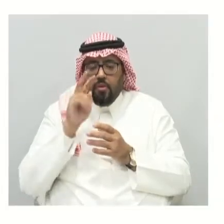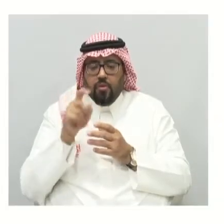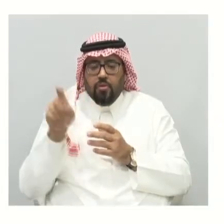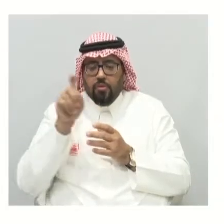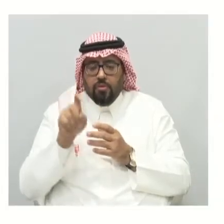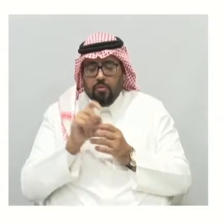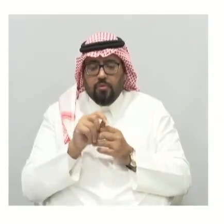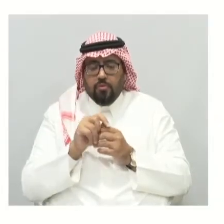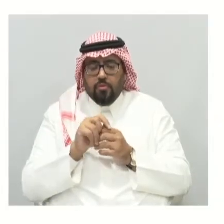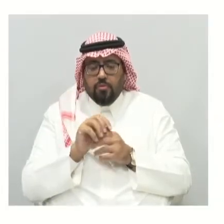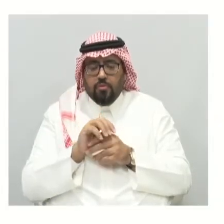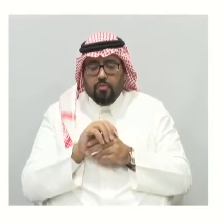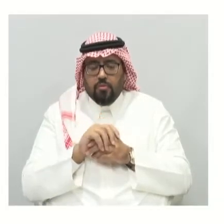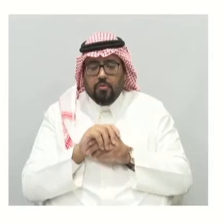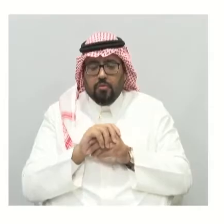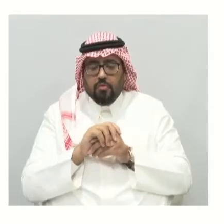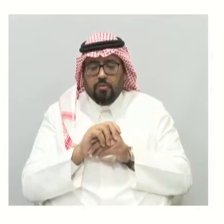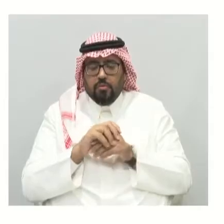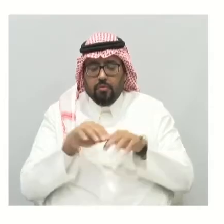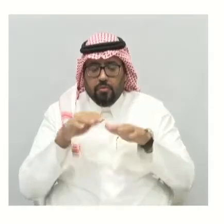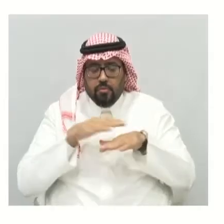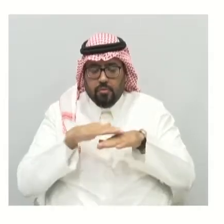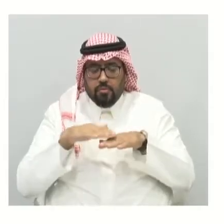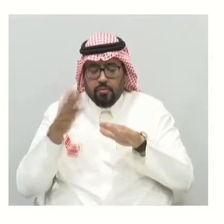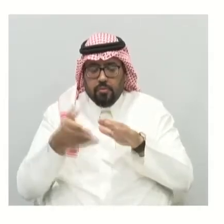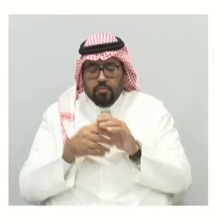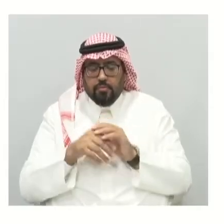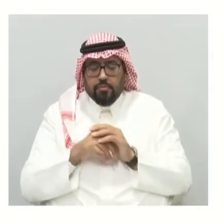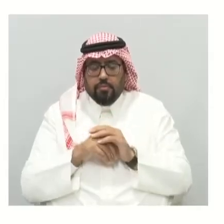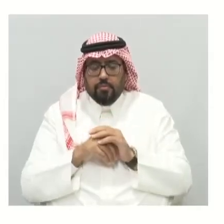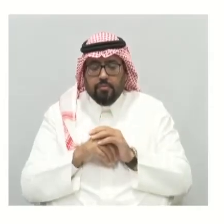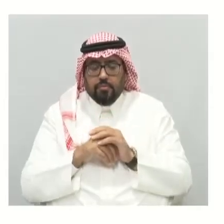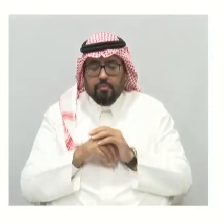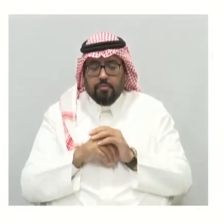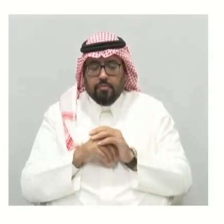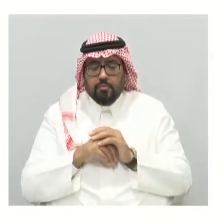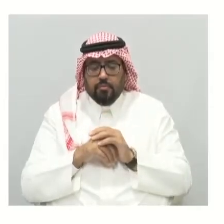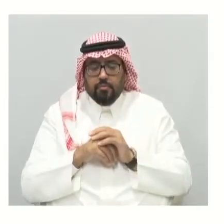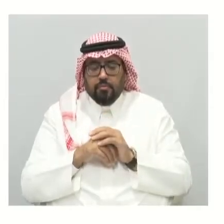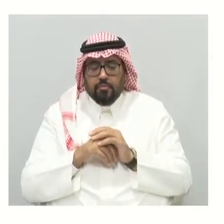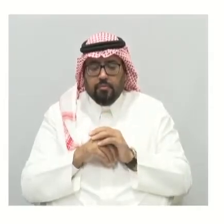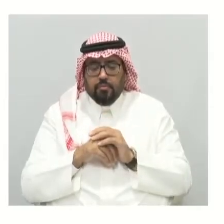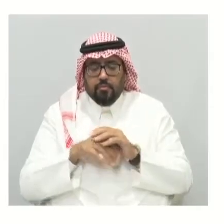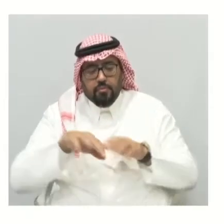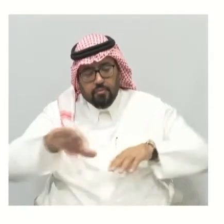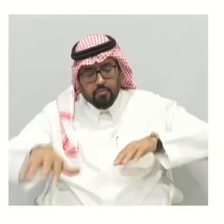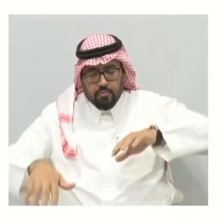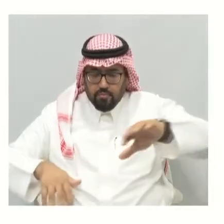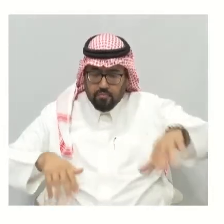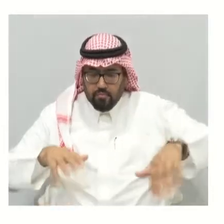عندنا السؤال اللي موجود عندنا في الاسفل هنا شو يقول يسبح